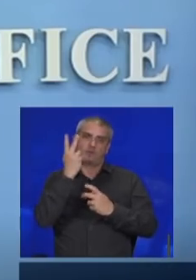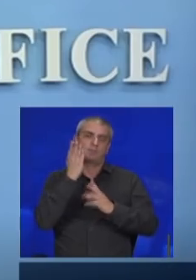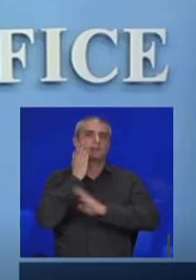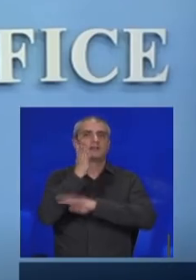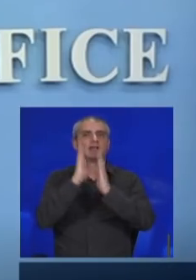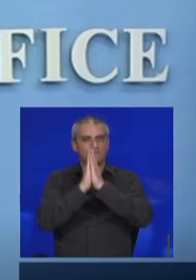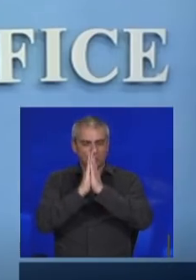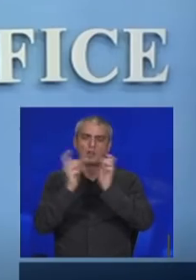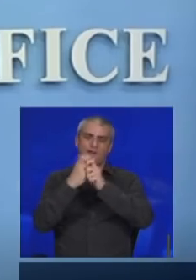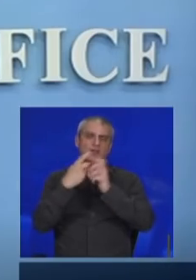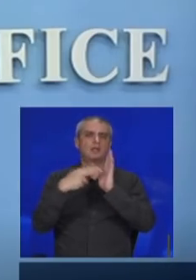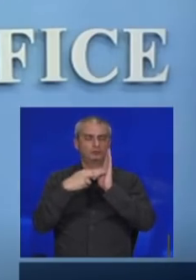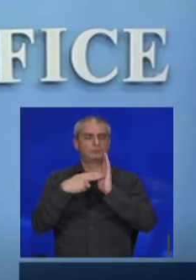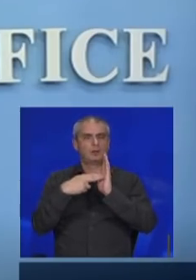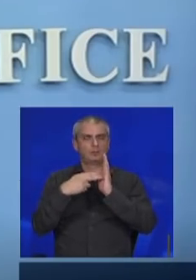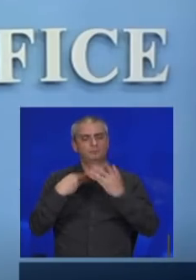חשמל תבוא לקראתם.